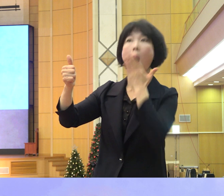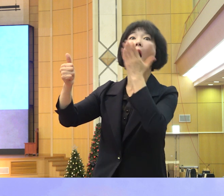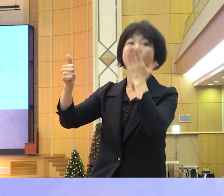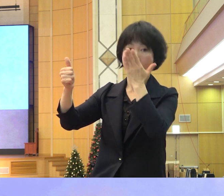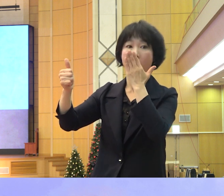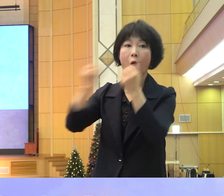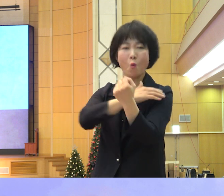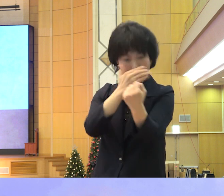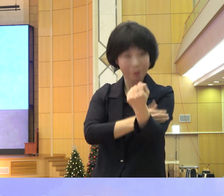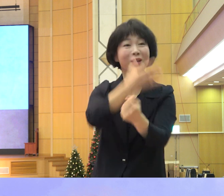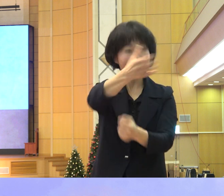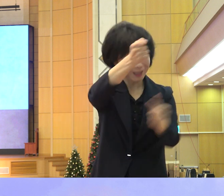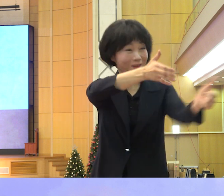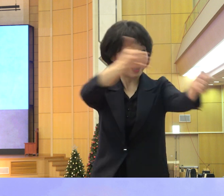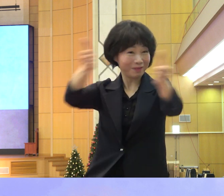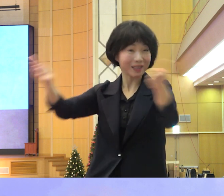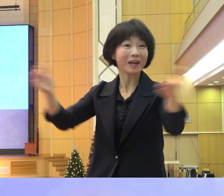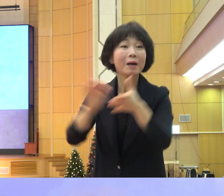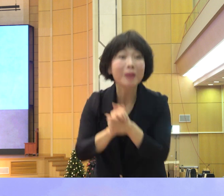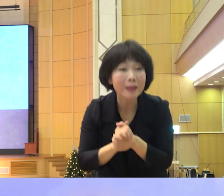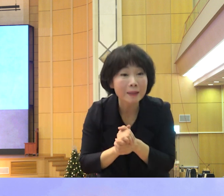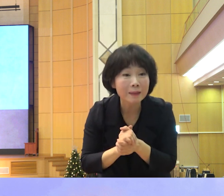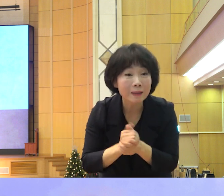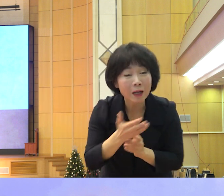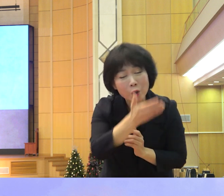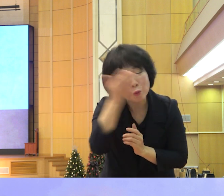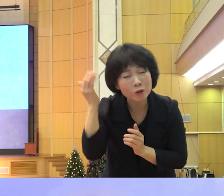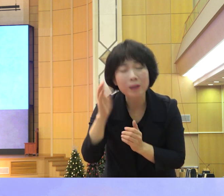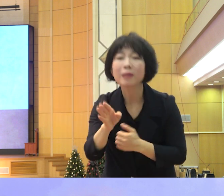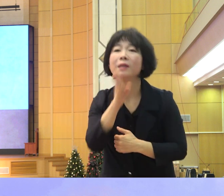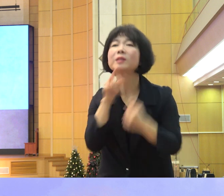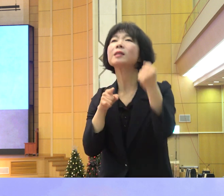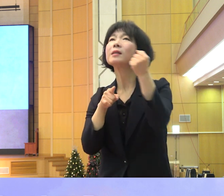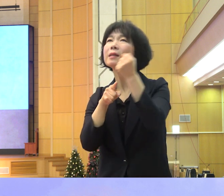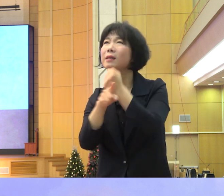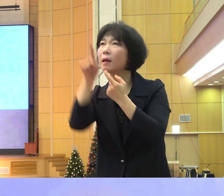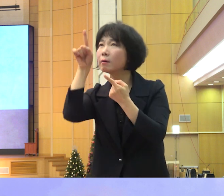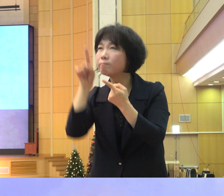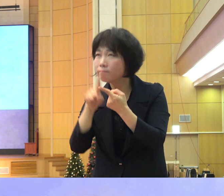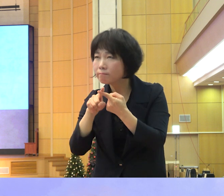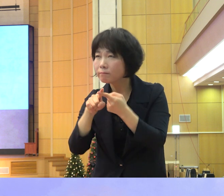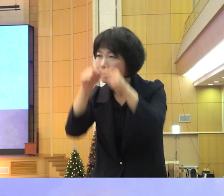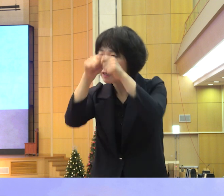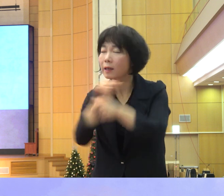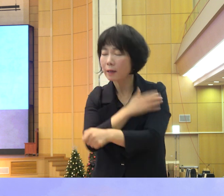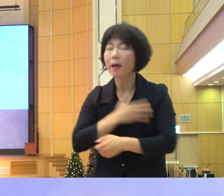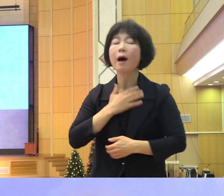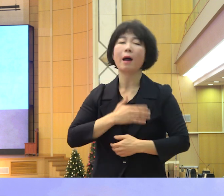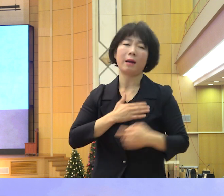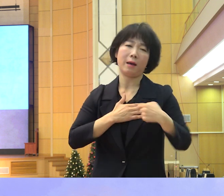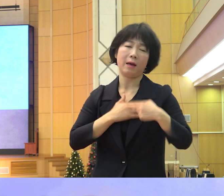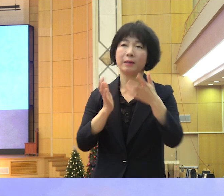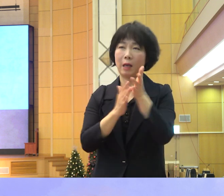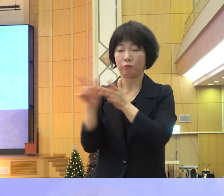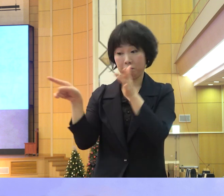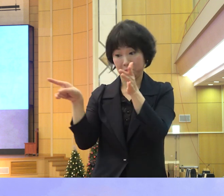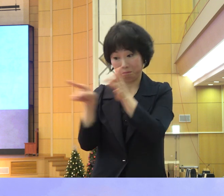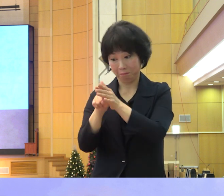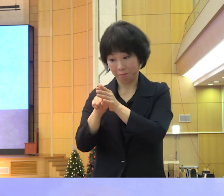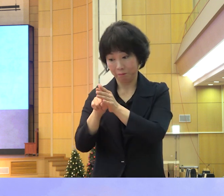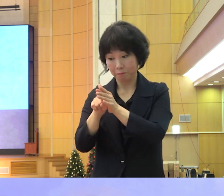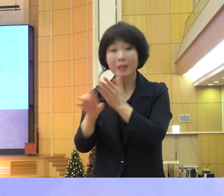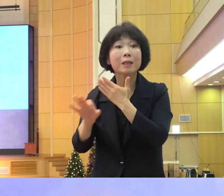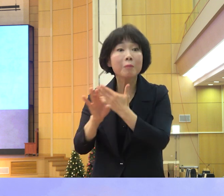되는 여러분들이길 바랍니다. 진리를 알고 진리 되시는 예수님을 믿으면 하나님의 자녀가